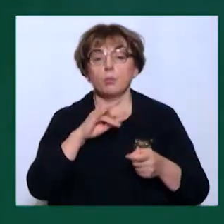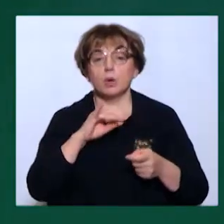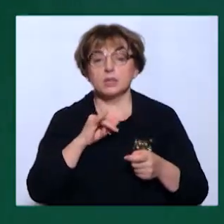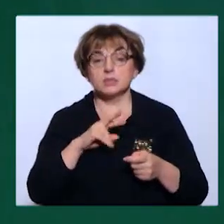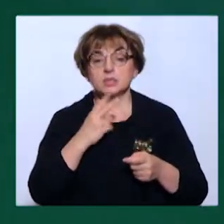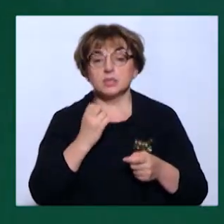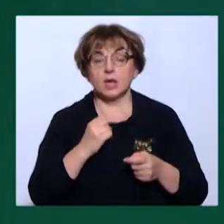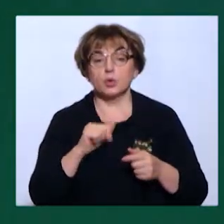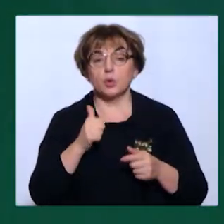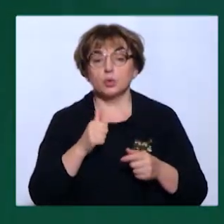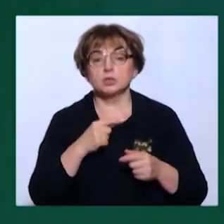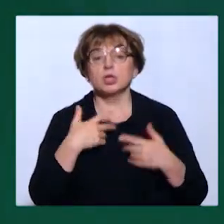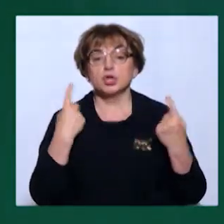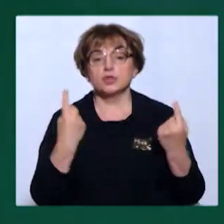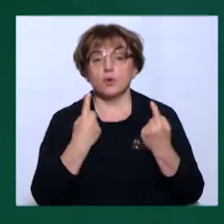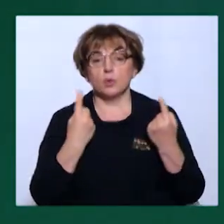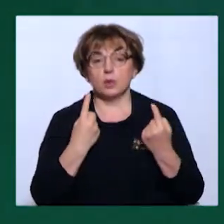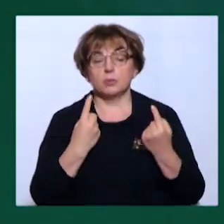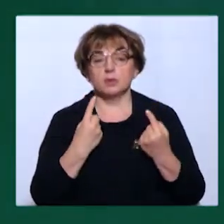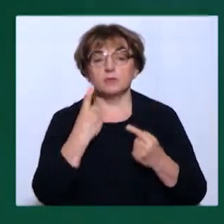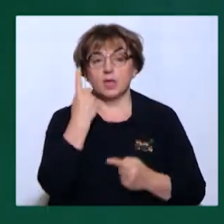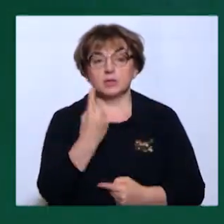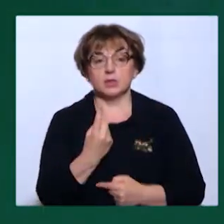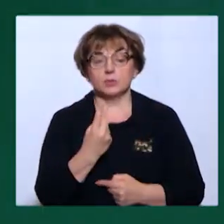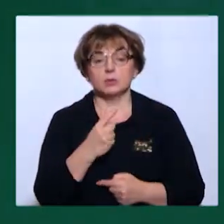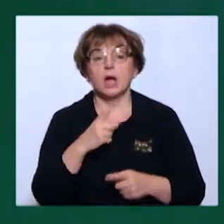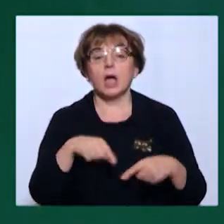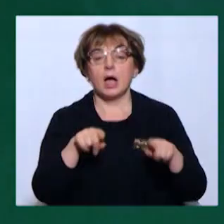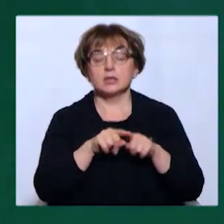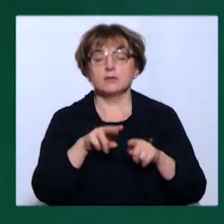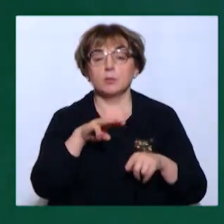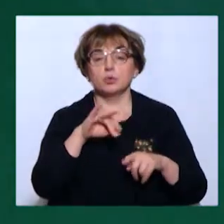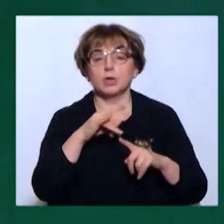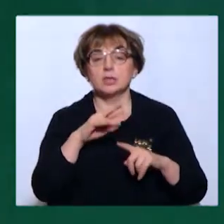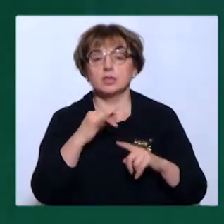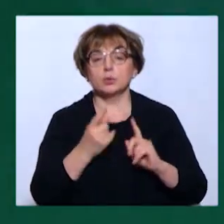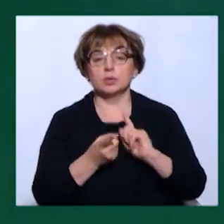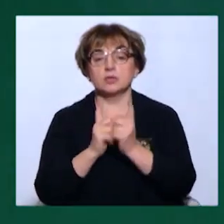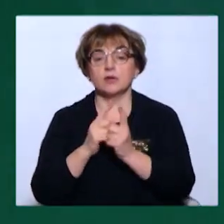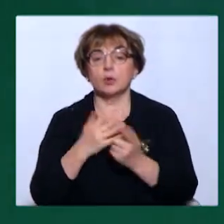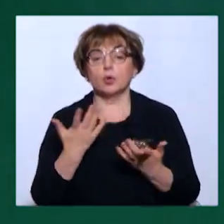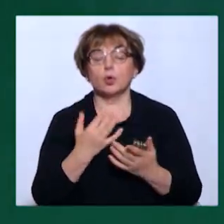როგორც ელემენტარული ერთეული და მუტაციური ცვალებადობა, როგორც მასალა